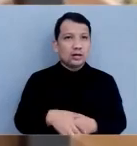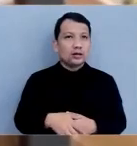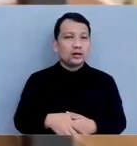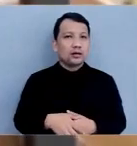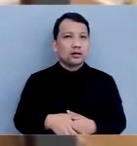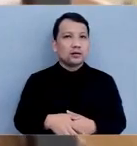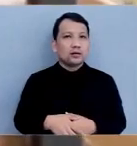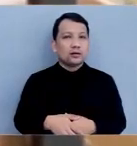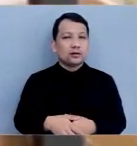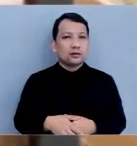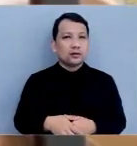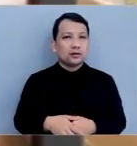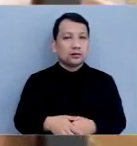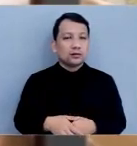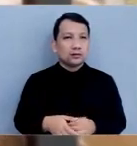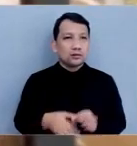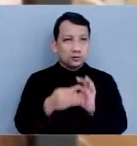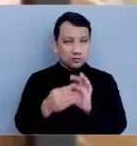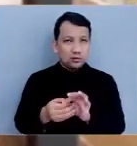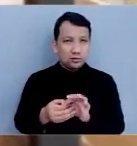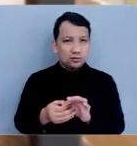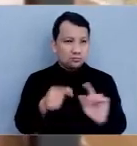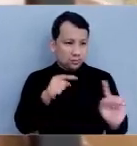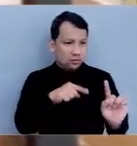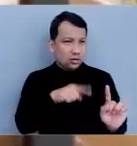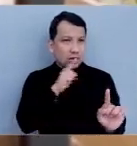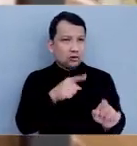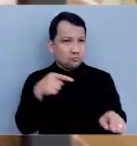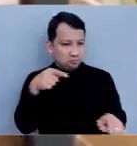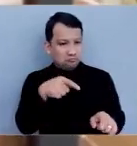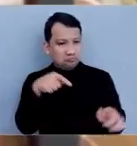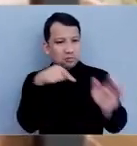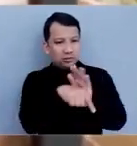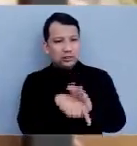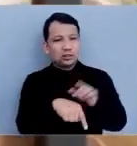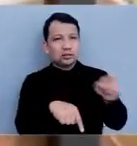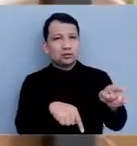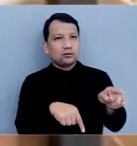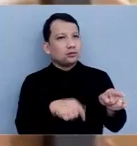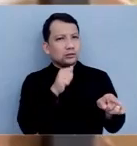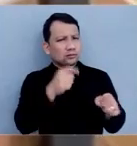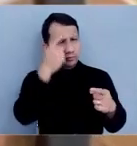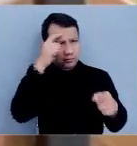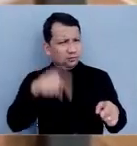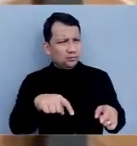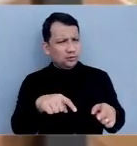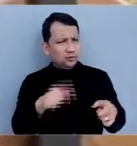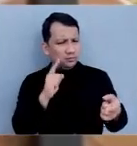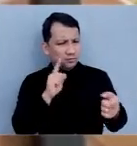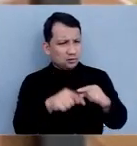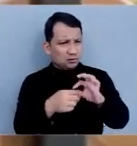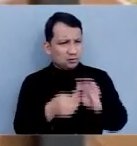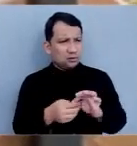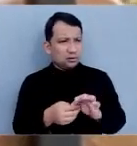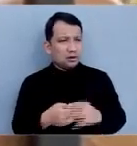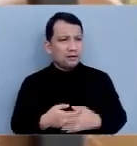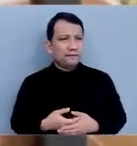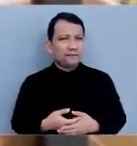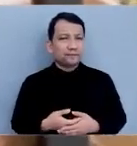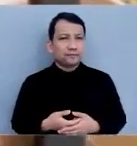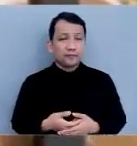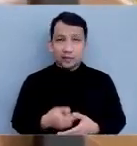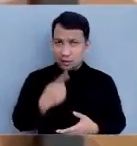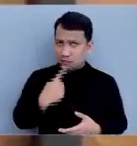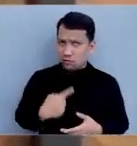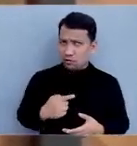Bukas ng butni mo. Sabi niya, ikaw rin, papatayin kita. Di na kita maintindihan na kapatid ka, sabi niya. Sabi